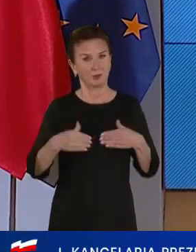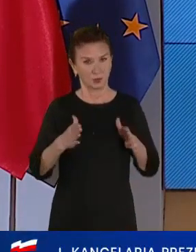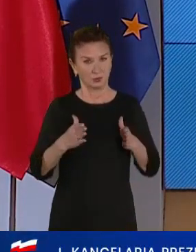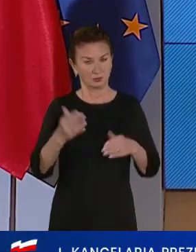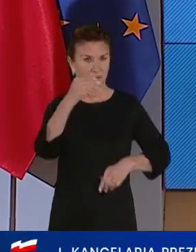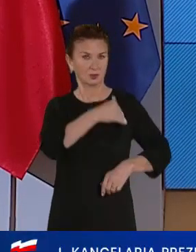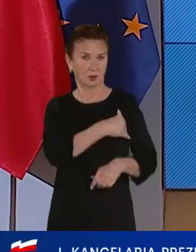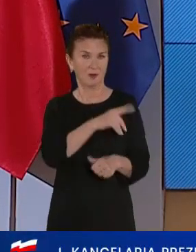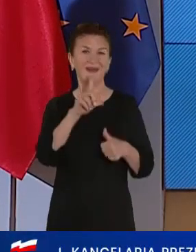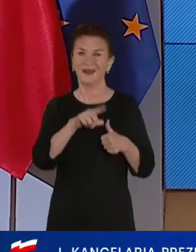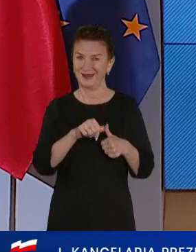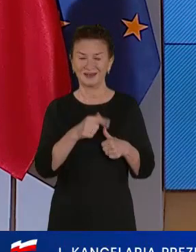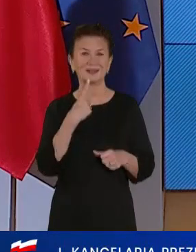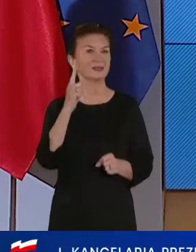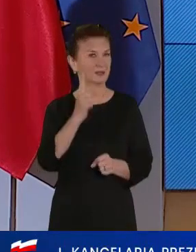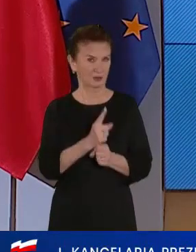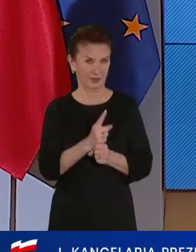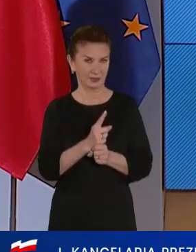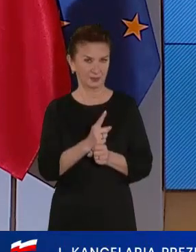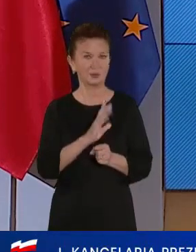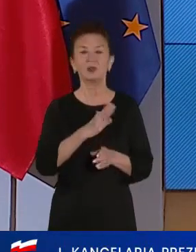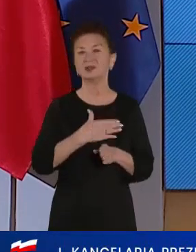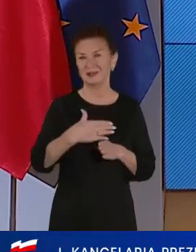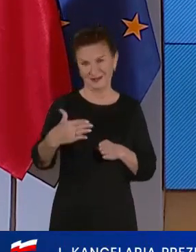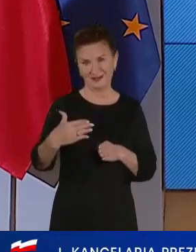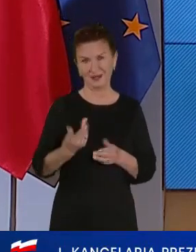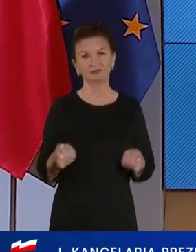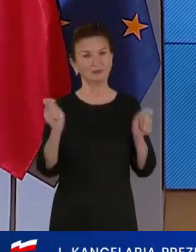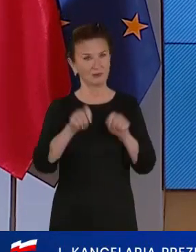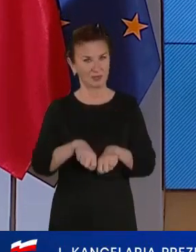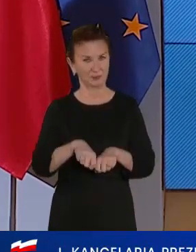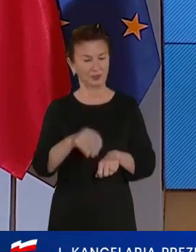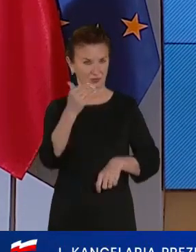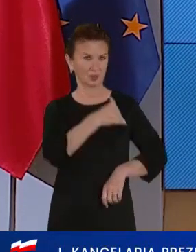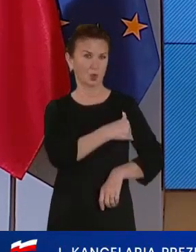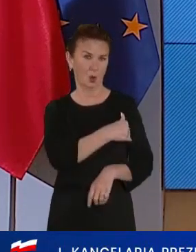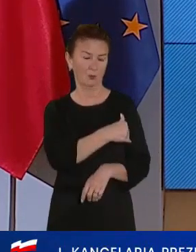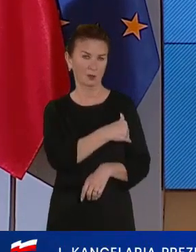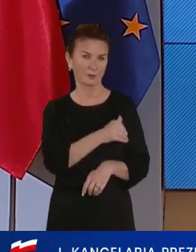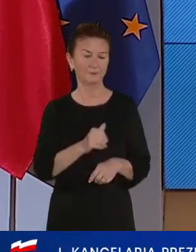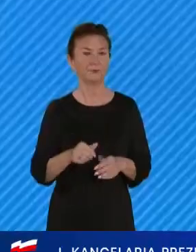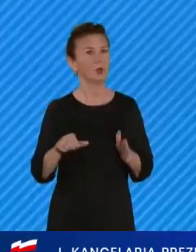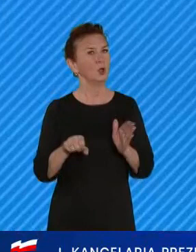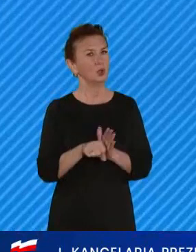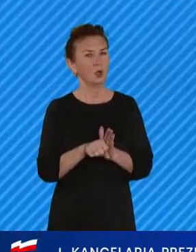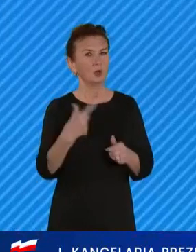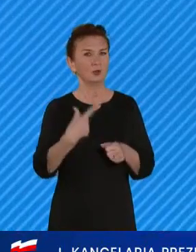Jednak zdecydowaliśmy, że będzie kontynuacja zamknięcia szkół do